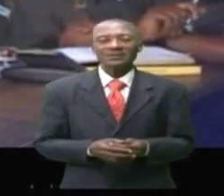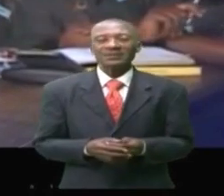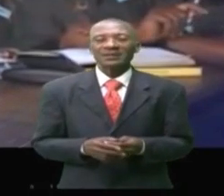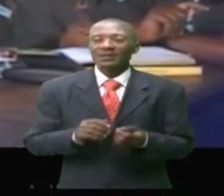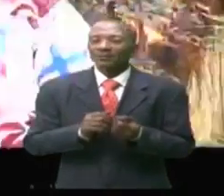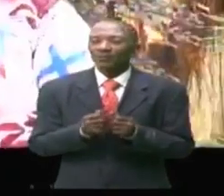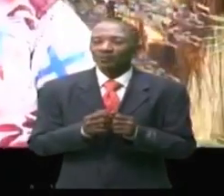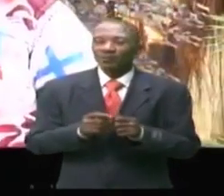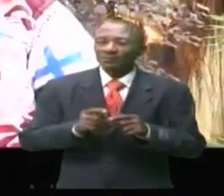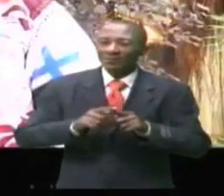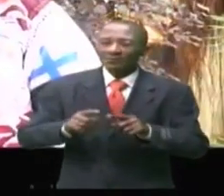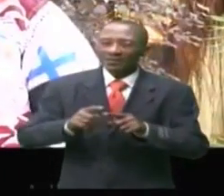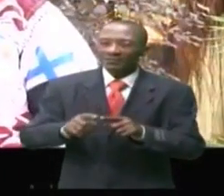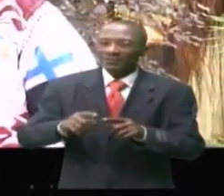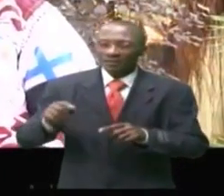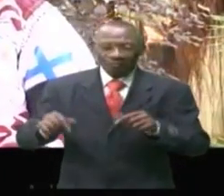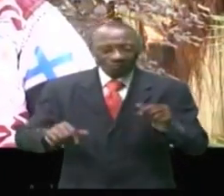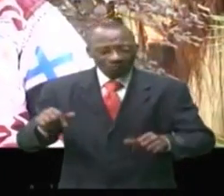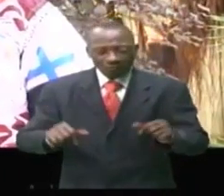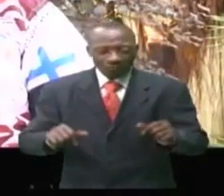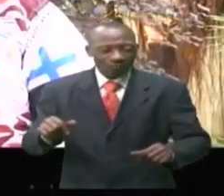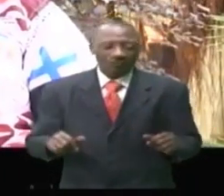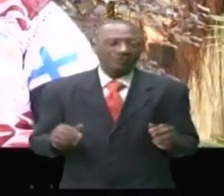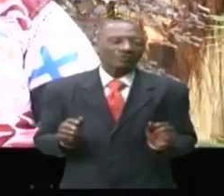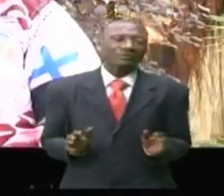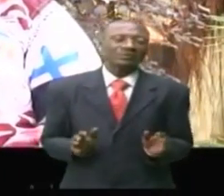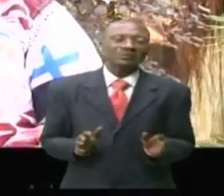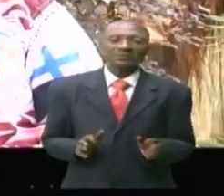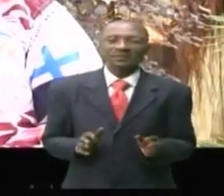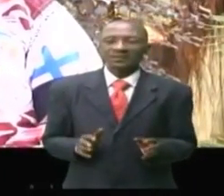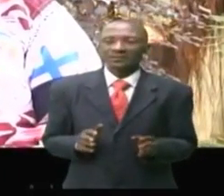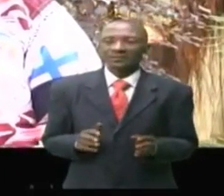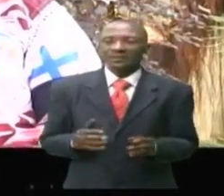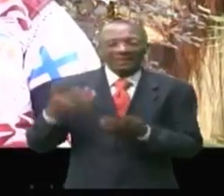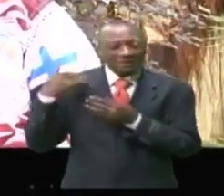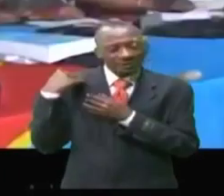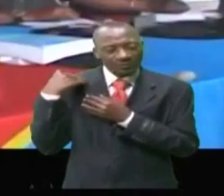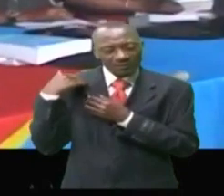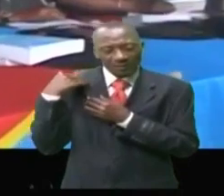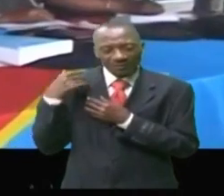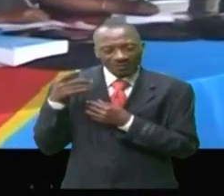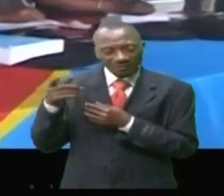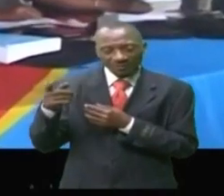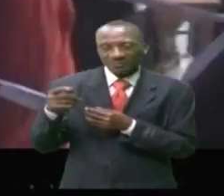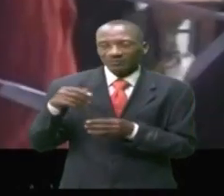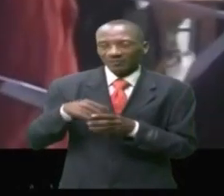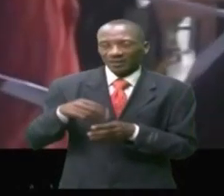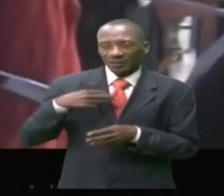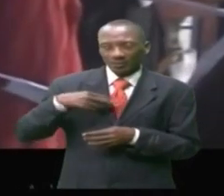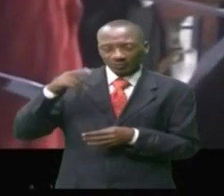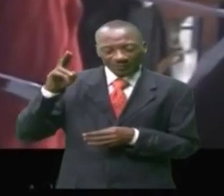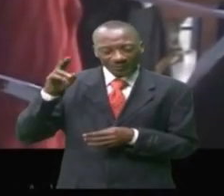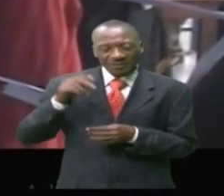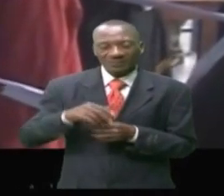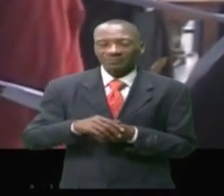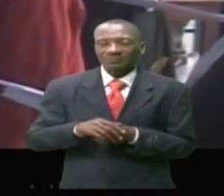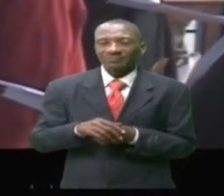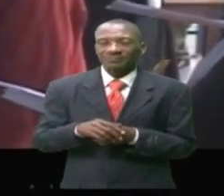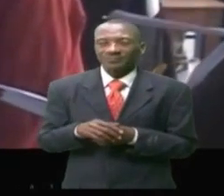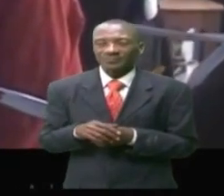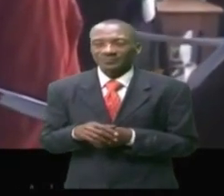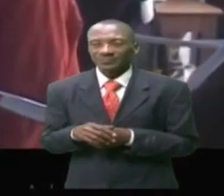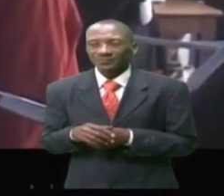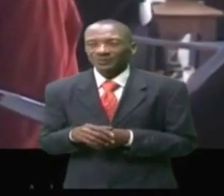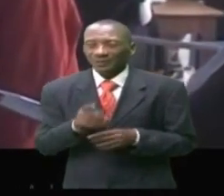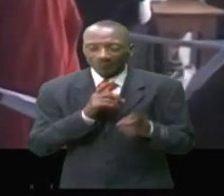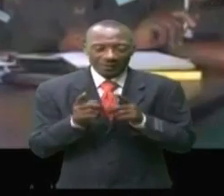ces faits, le coordonnateur de l'APTM, Lisanga Buganga, hausse les tons afin que la justice soit faite.